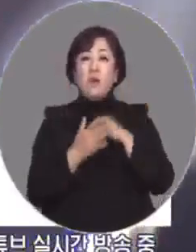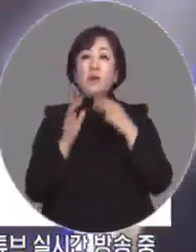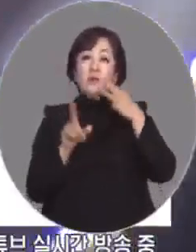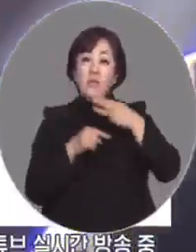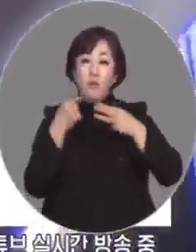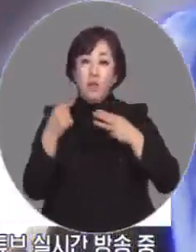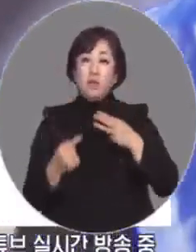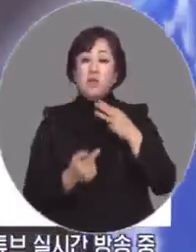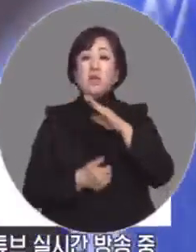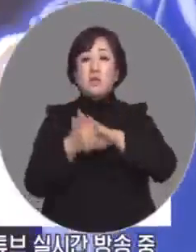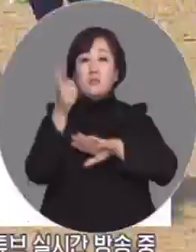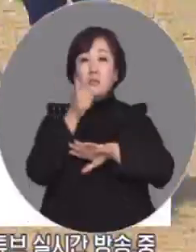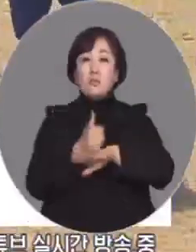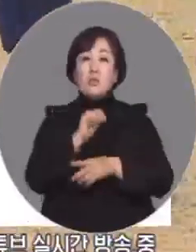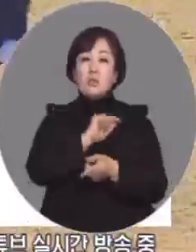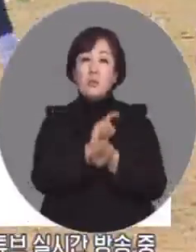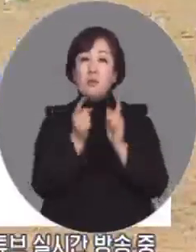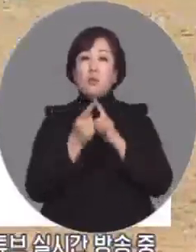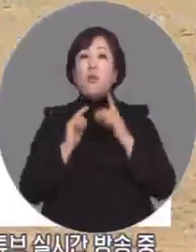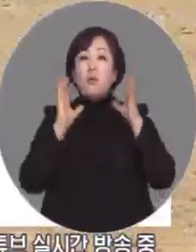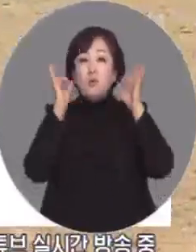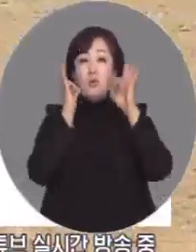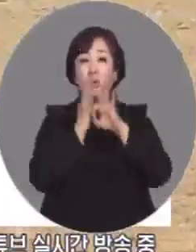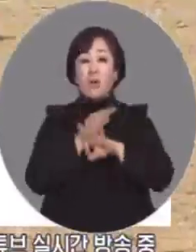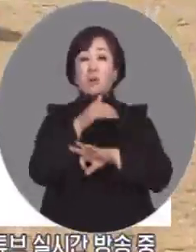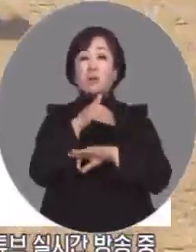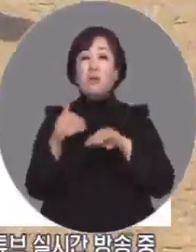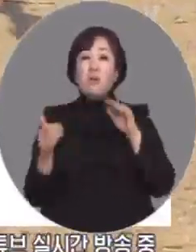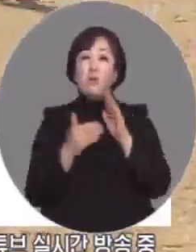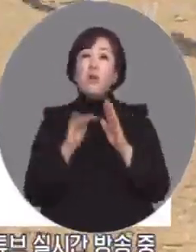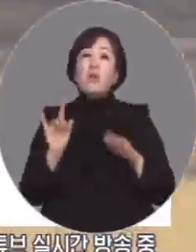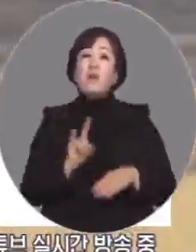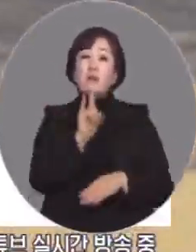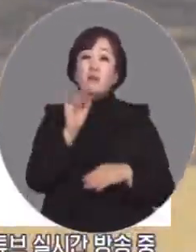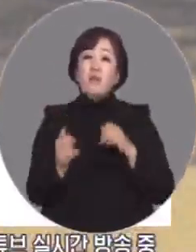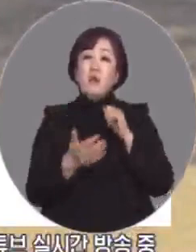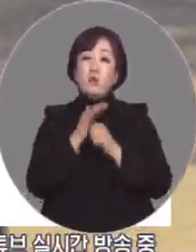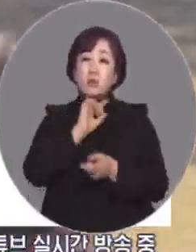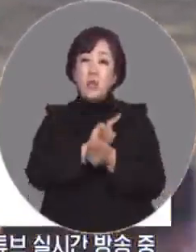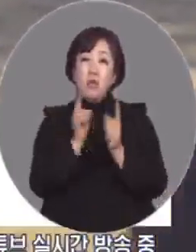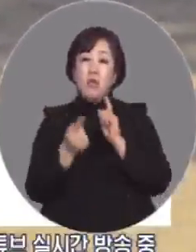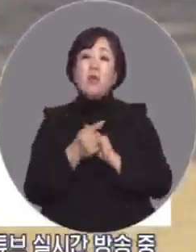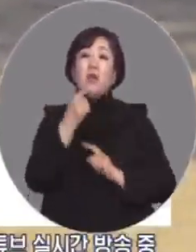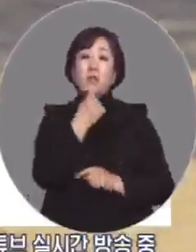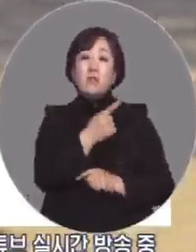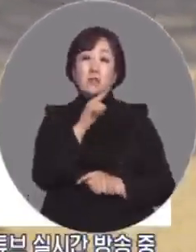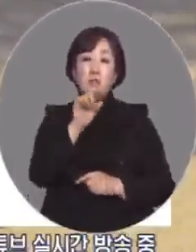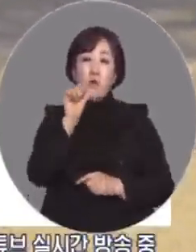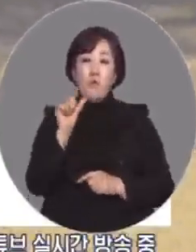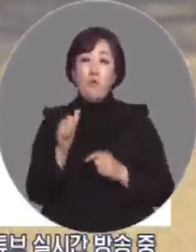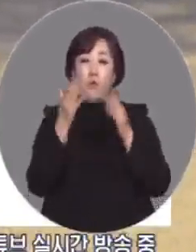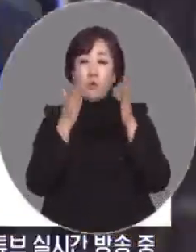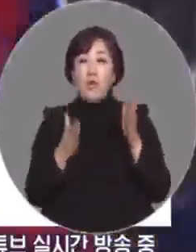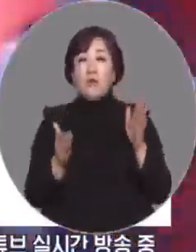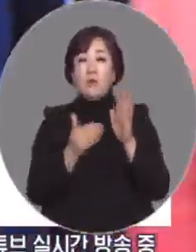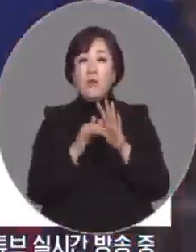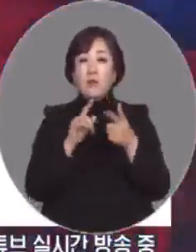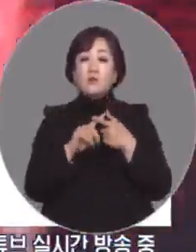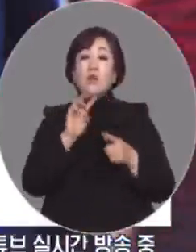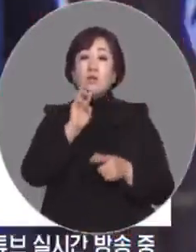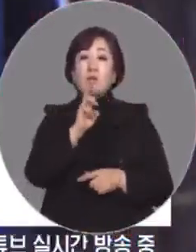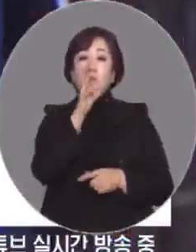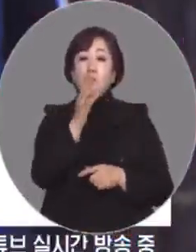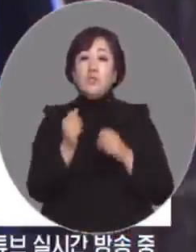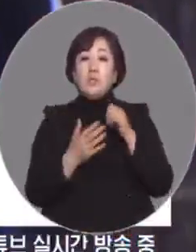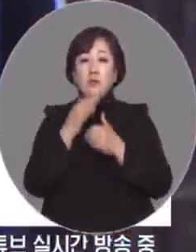개막전 승리를 위해 발을 맞출 계획입니다. 울산현대는 사회적 거리두기가 1.5단계로 완화됨에 따라